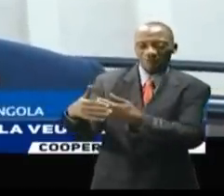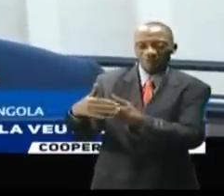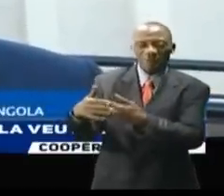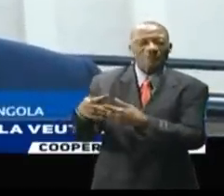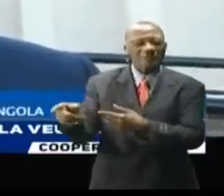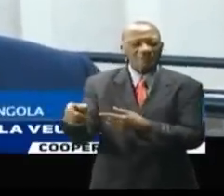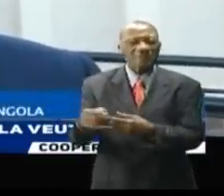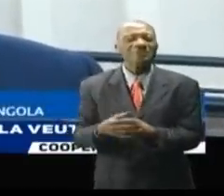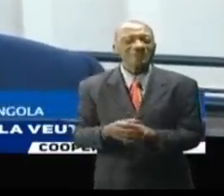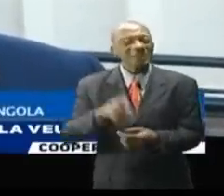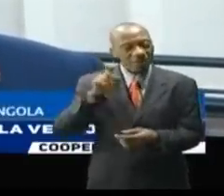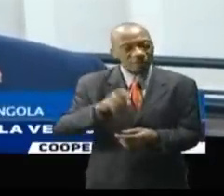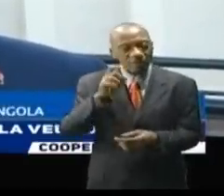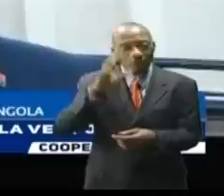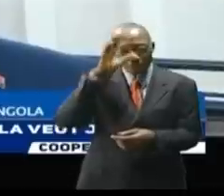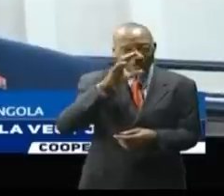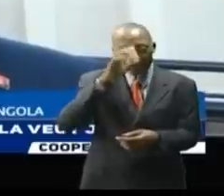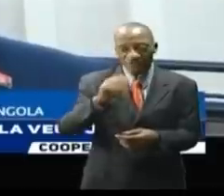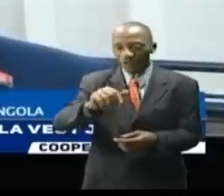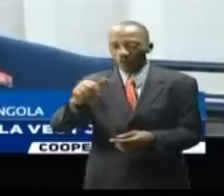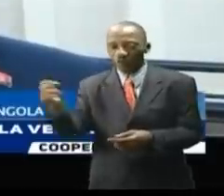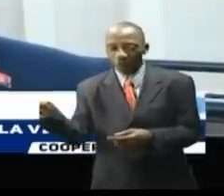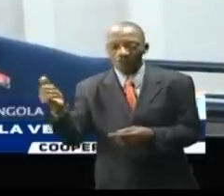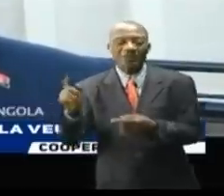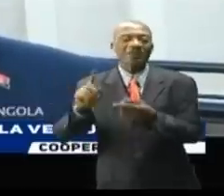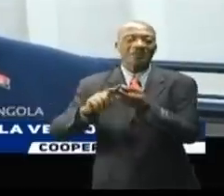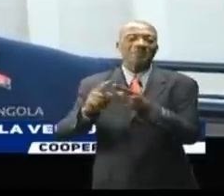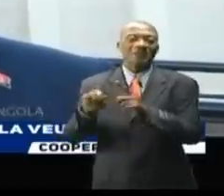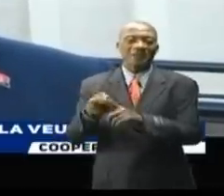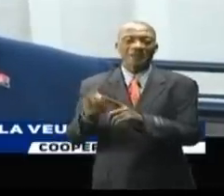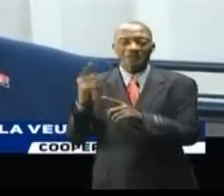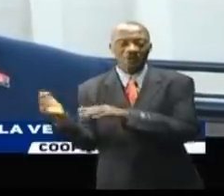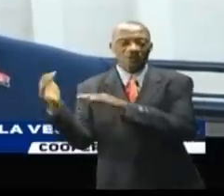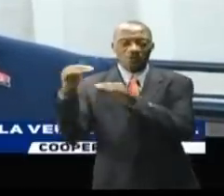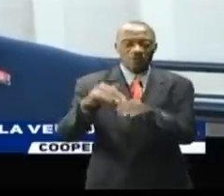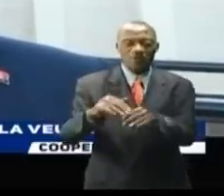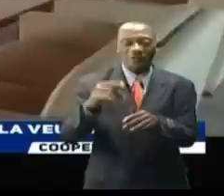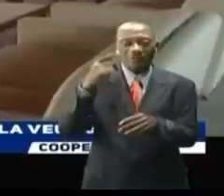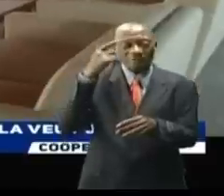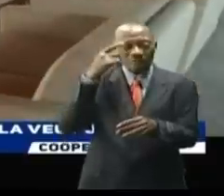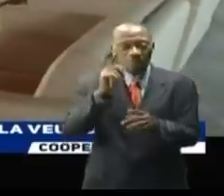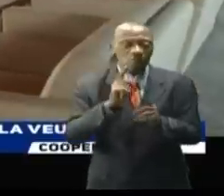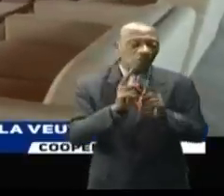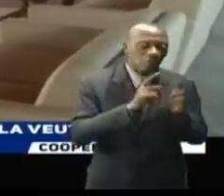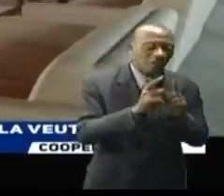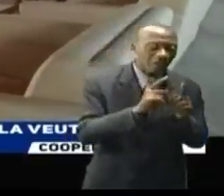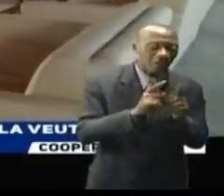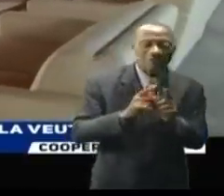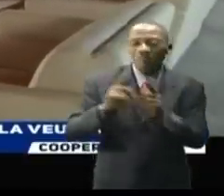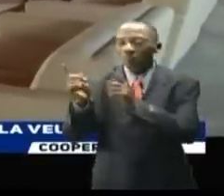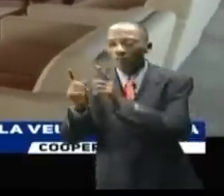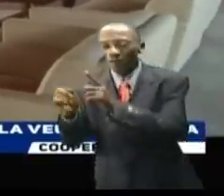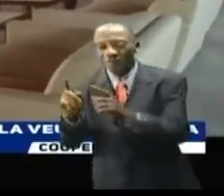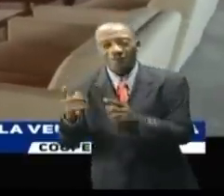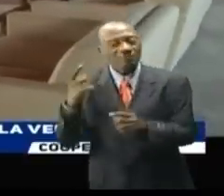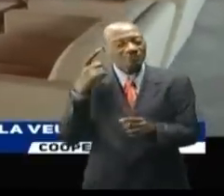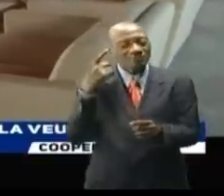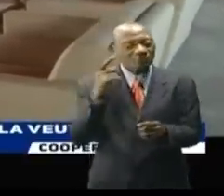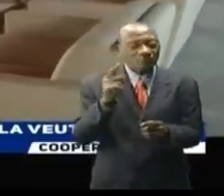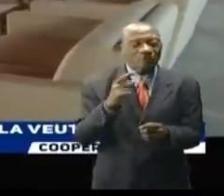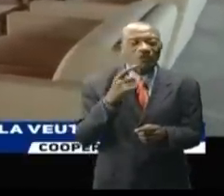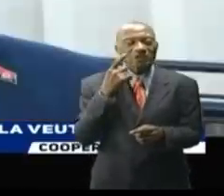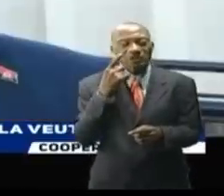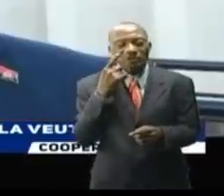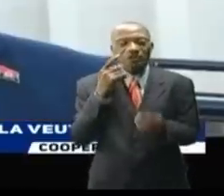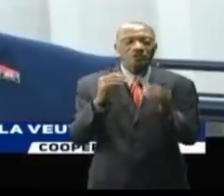concerné. Et il faudra bien qu'on aille voir le voisin, s'en informer et voir